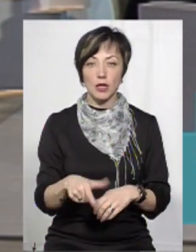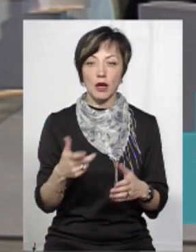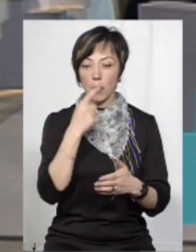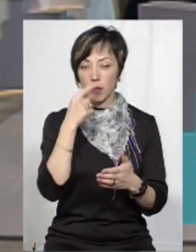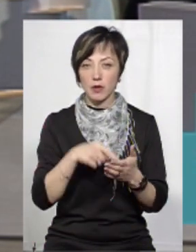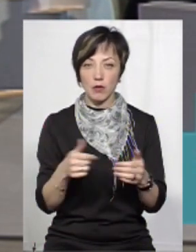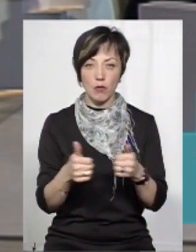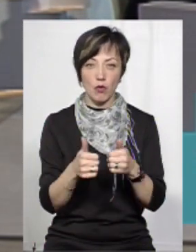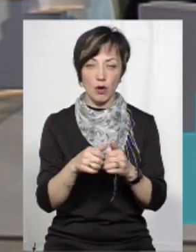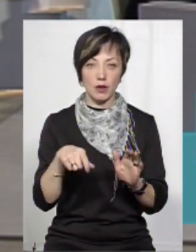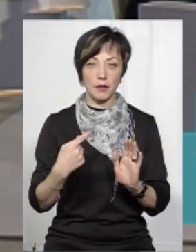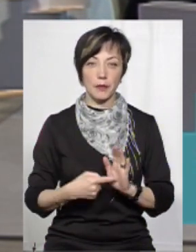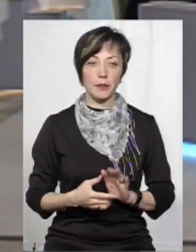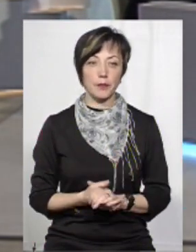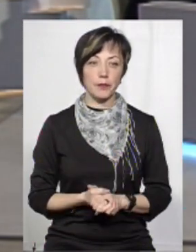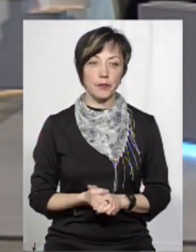яка опинилась поряд?